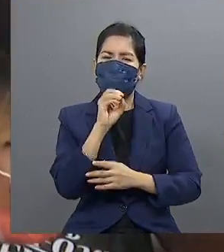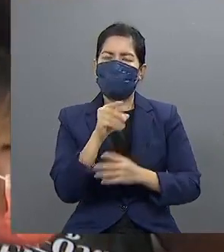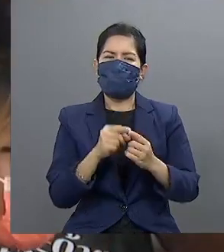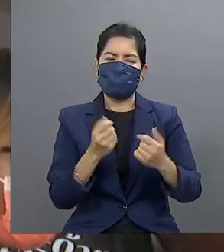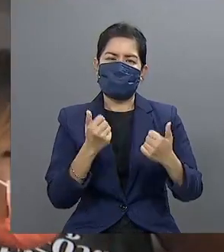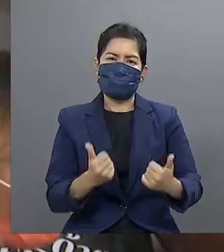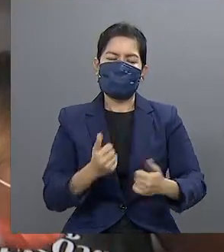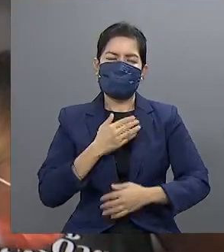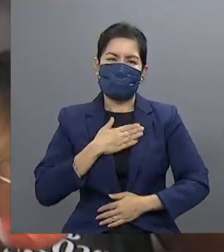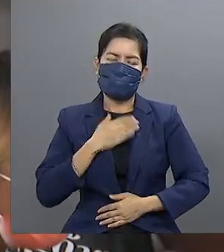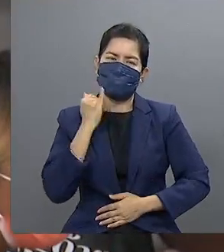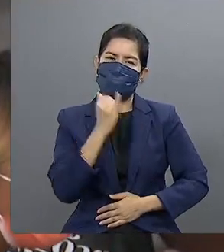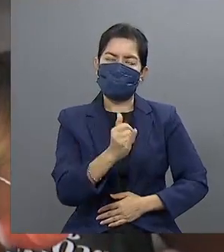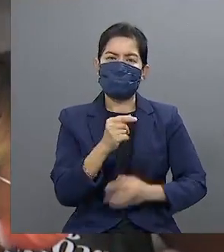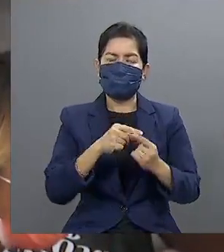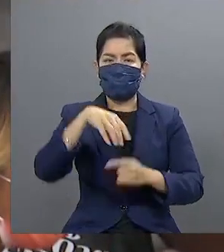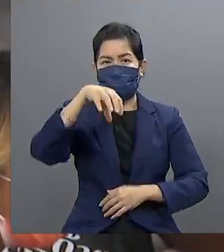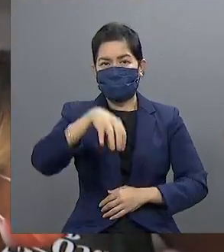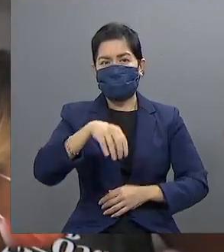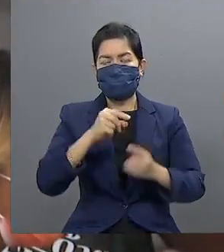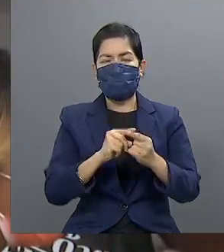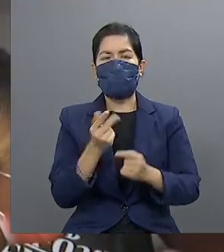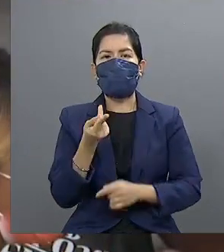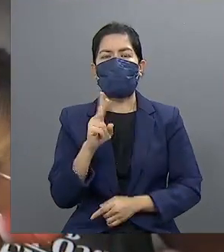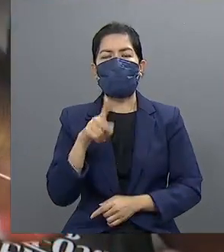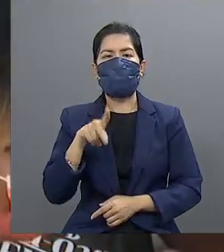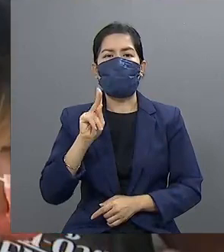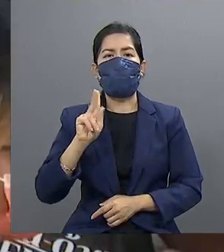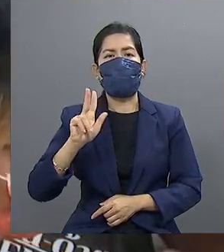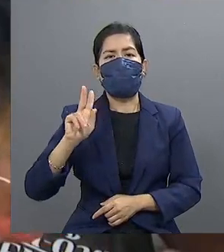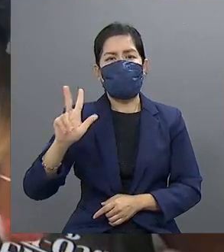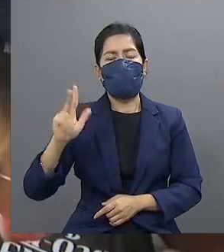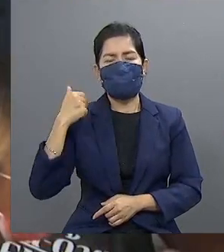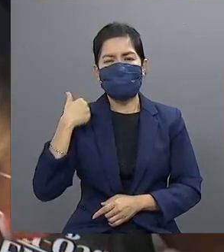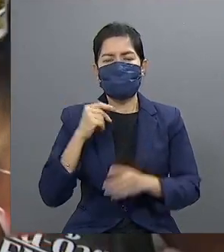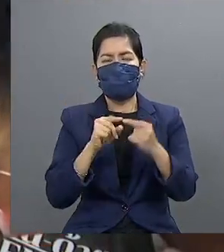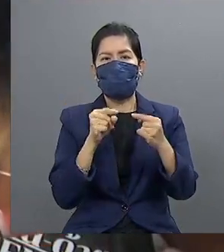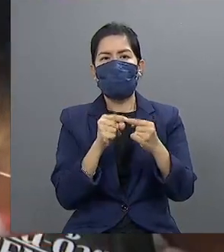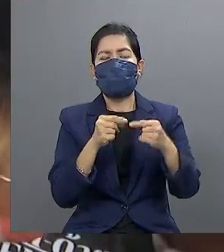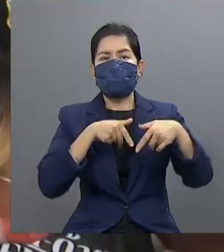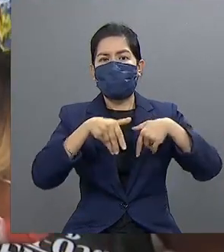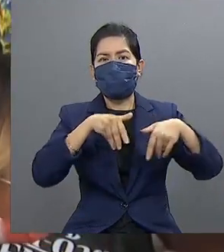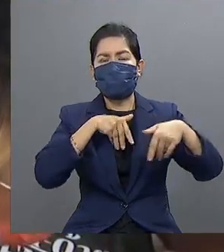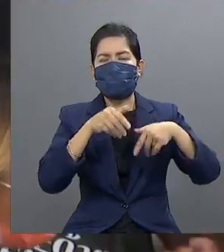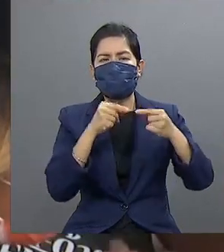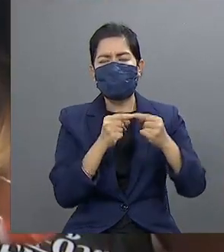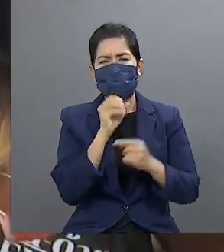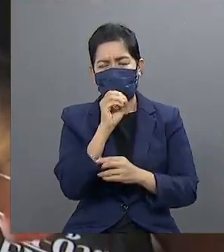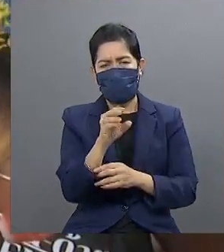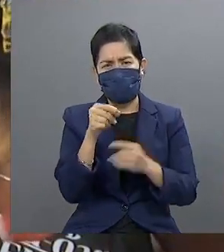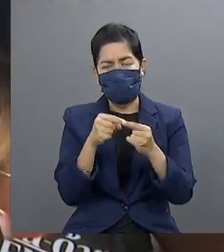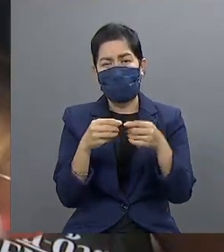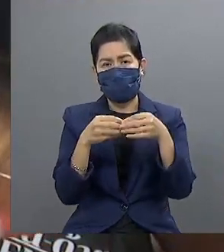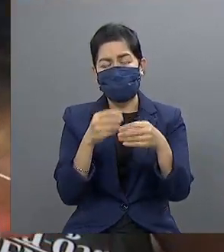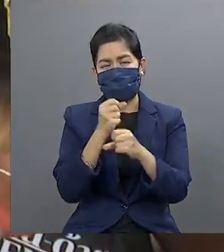างไปที่กองทุนประกันวินาศภัยแล้วแต่เจ้าหน้าที่ไม่รับการลงทะเบียนของบริษัทอาคเนย์และไทยประกันภัยค่ะขณะนี้